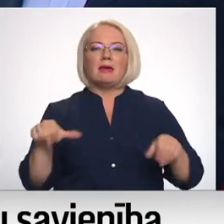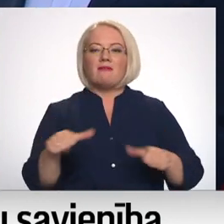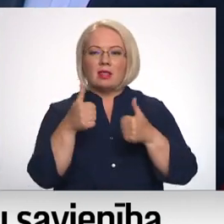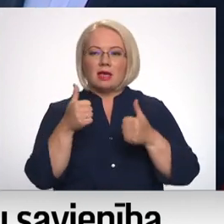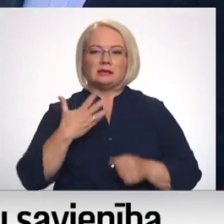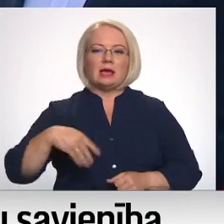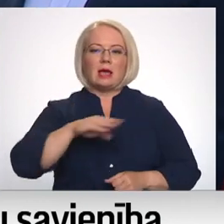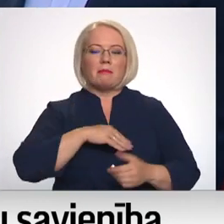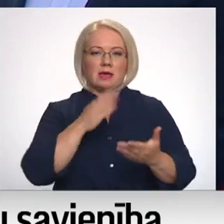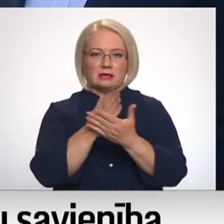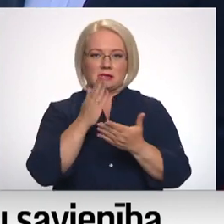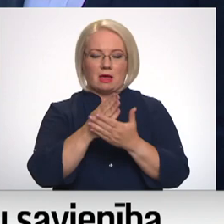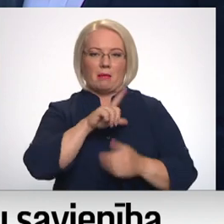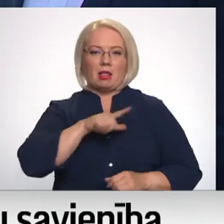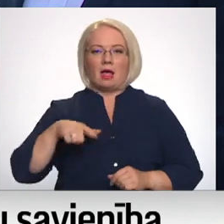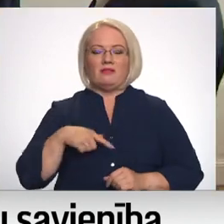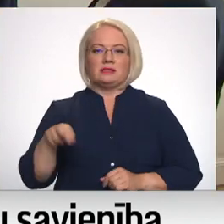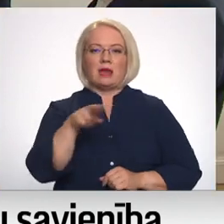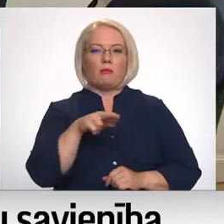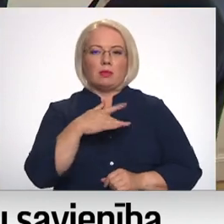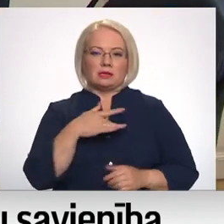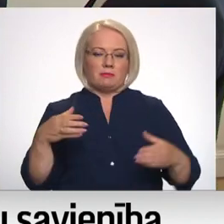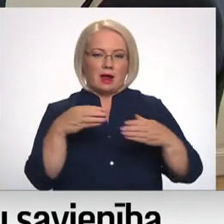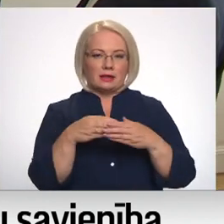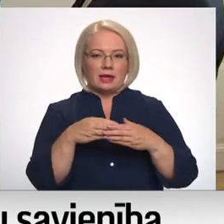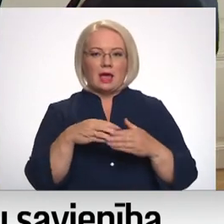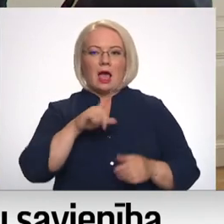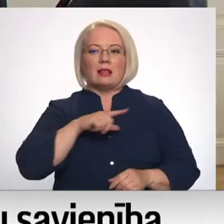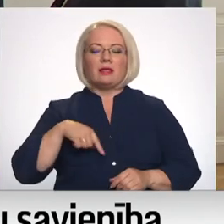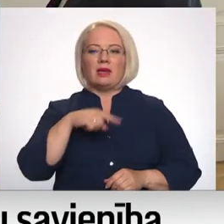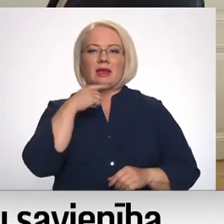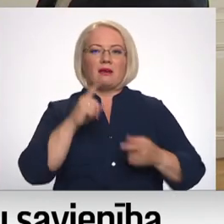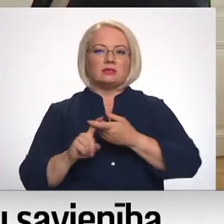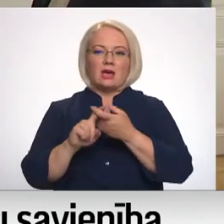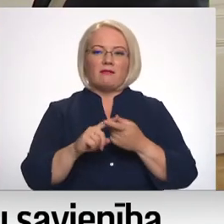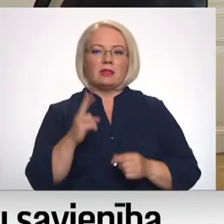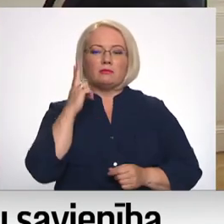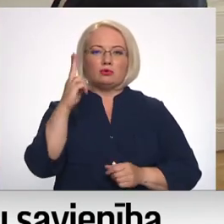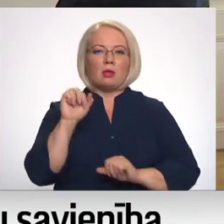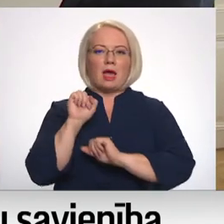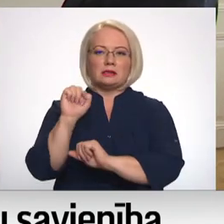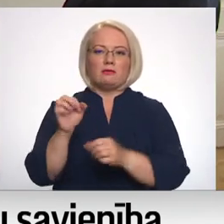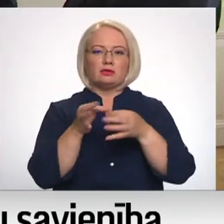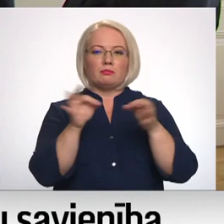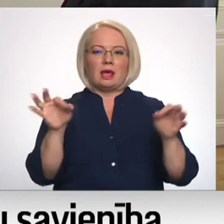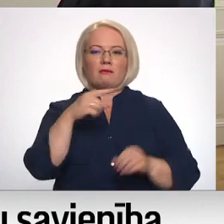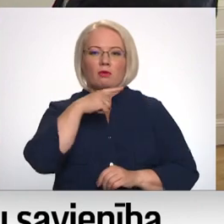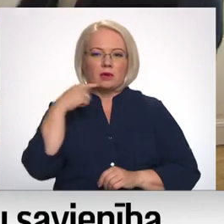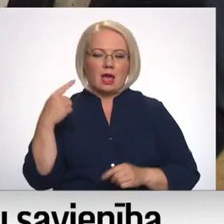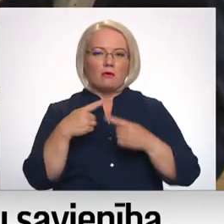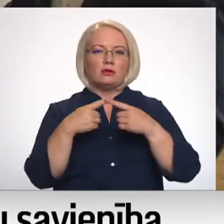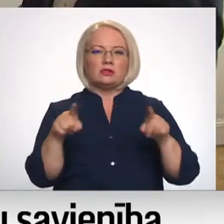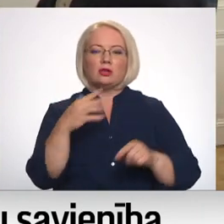mēs esam Latvijas Republikas partija. Latvijas-Krievu savienība savā programmā sola aizstāvēt tiesības uz brīvu krievu un citu